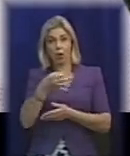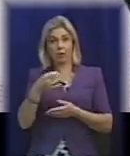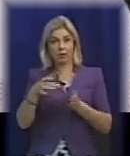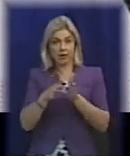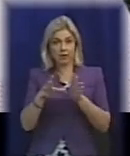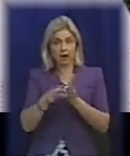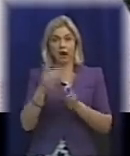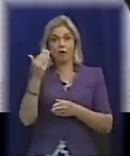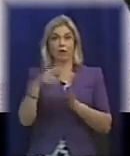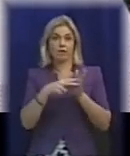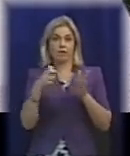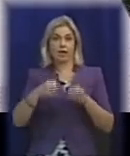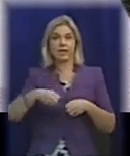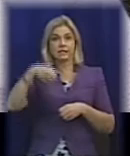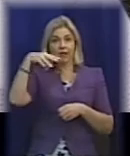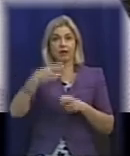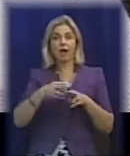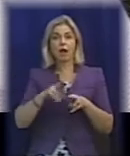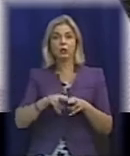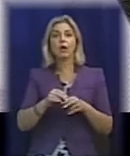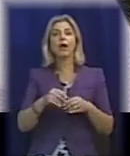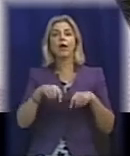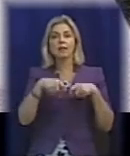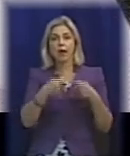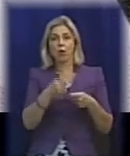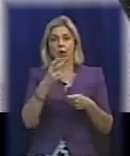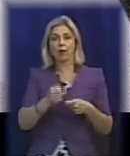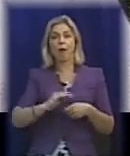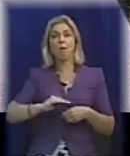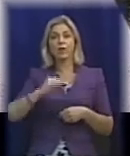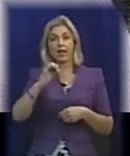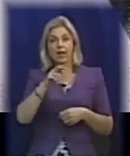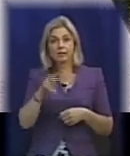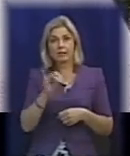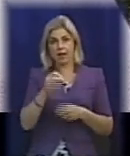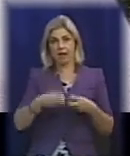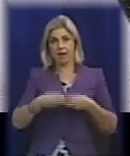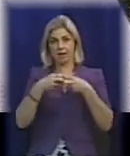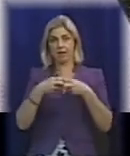виключили освітлення, яке подається на під'їзди та на ліфти. На сьогоднішній момент